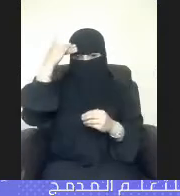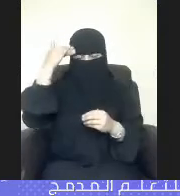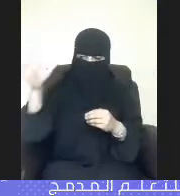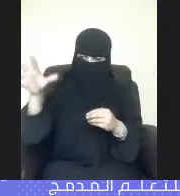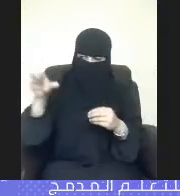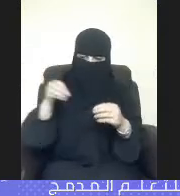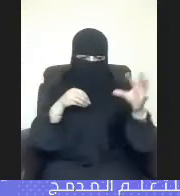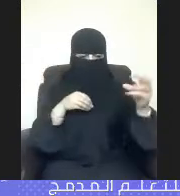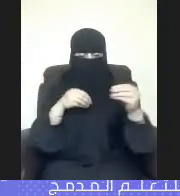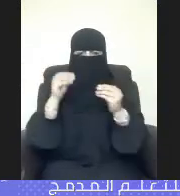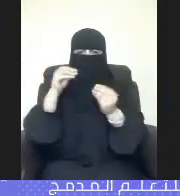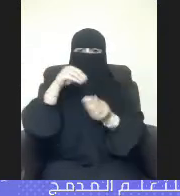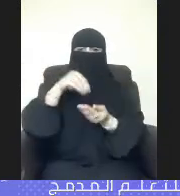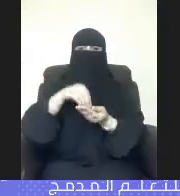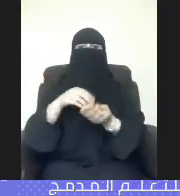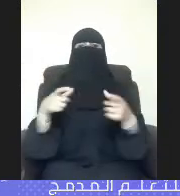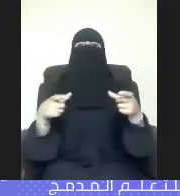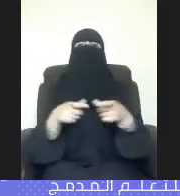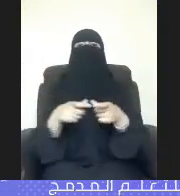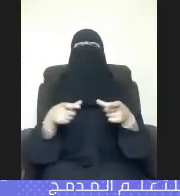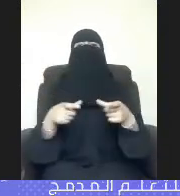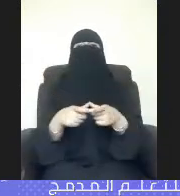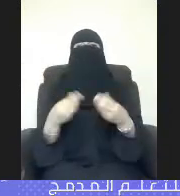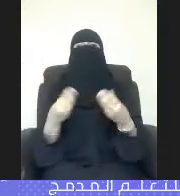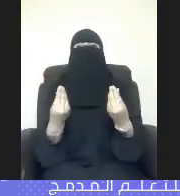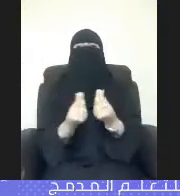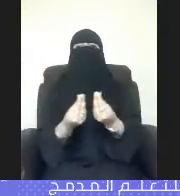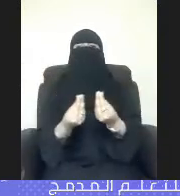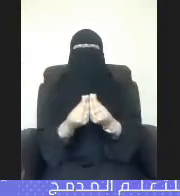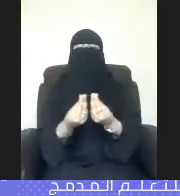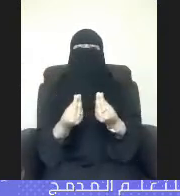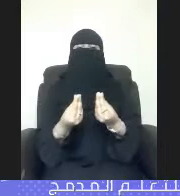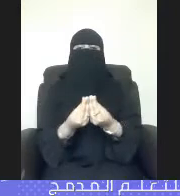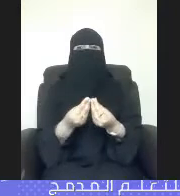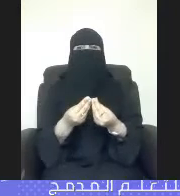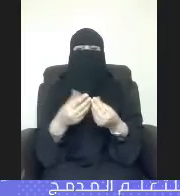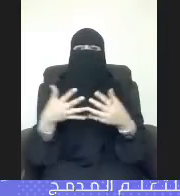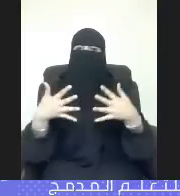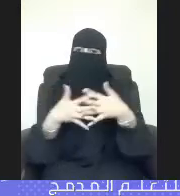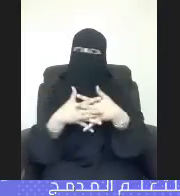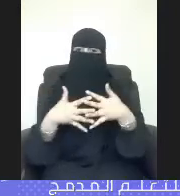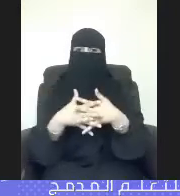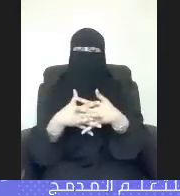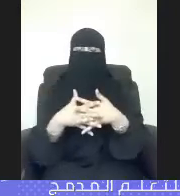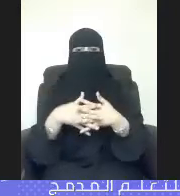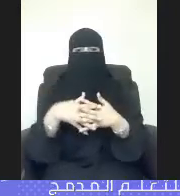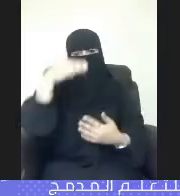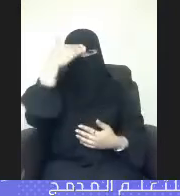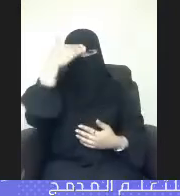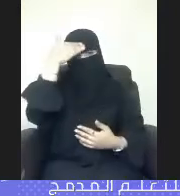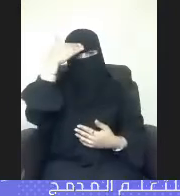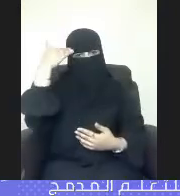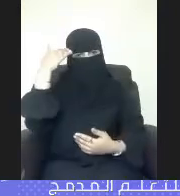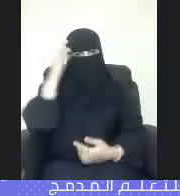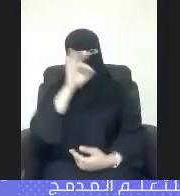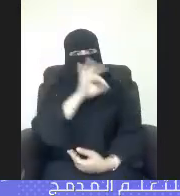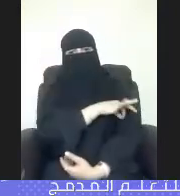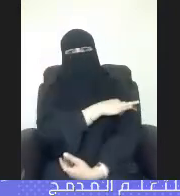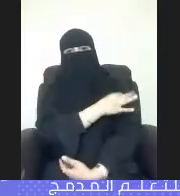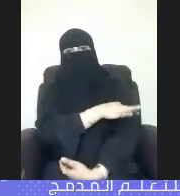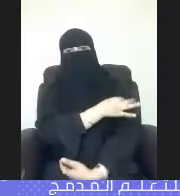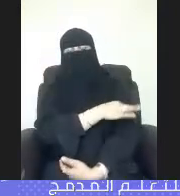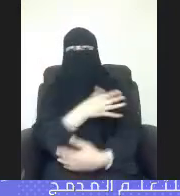المتخصصين في هذا المجال مع بعضهم، وتشارك المعارف ونقل الخبرات والتجارب فيما